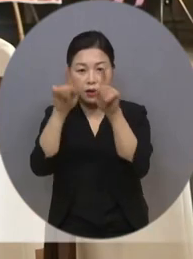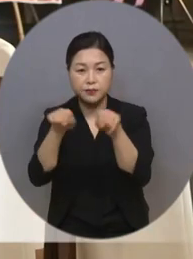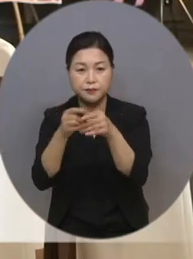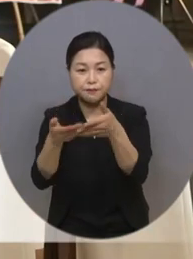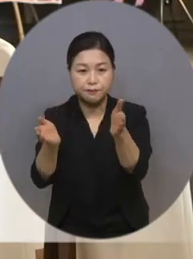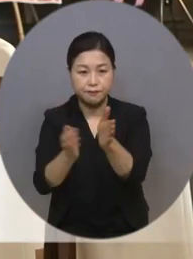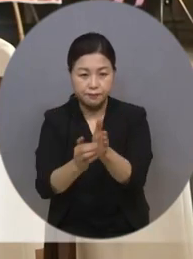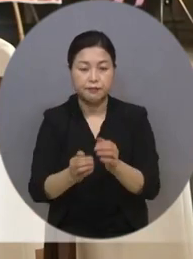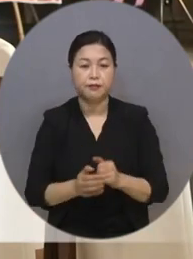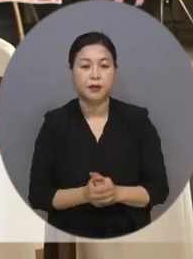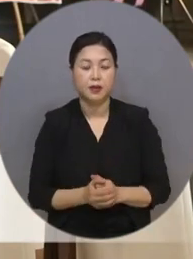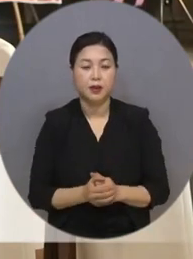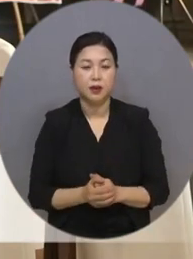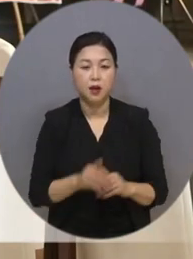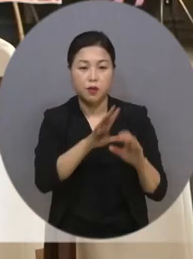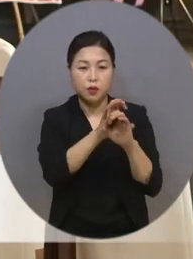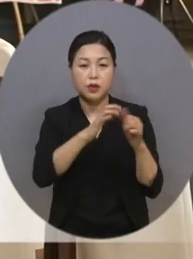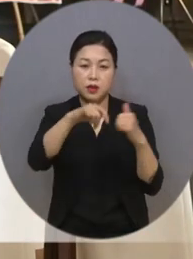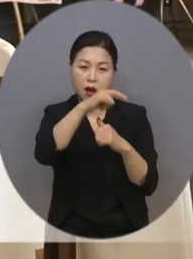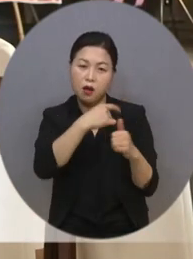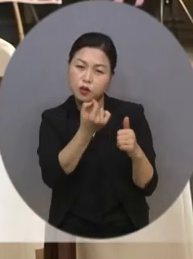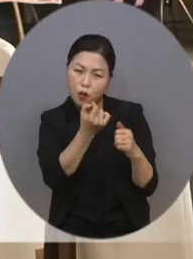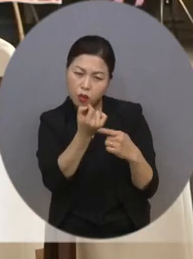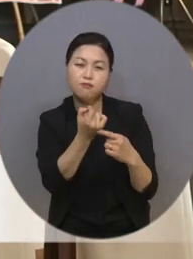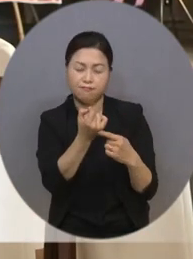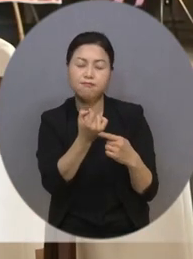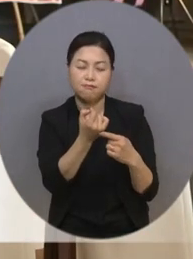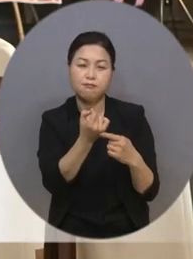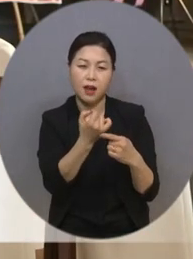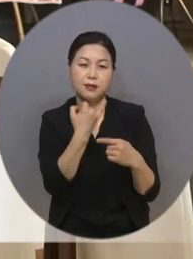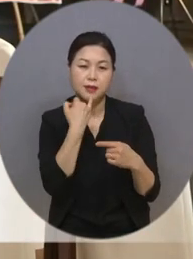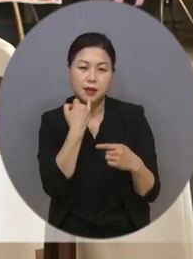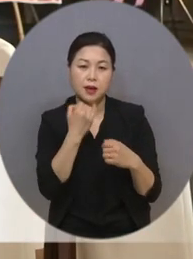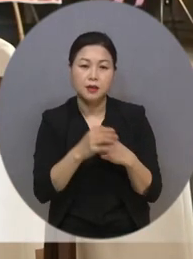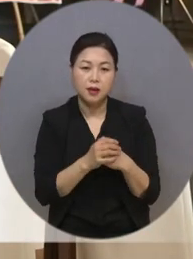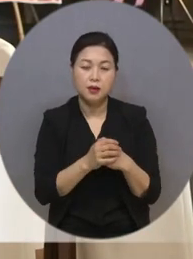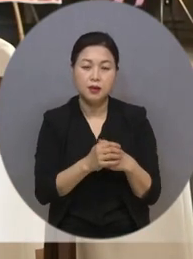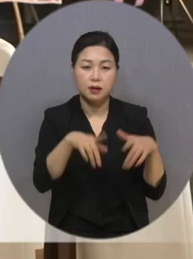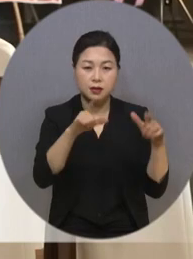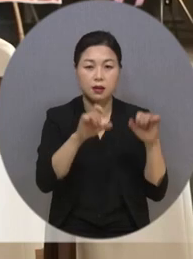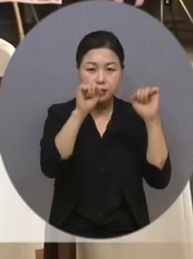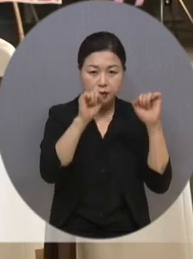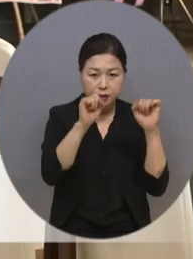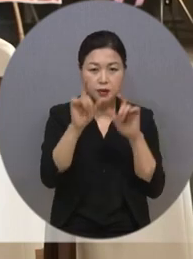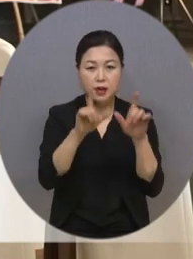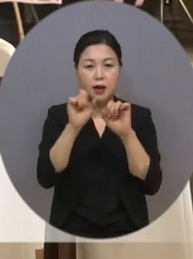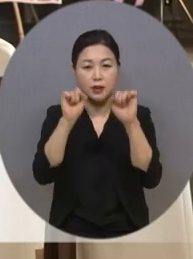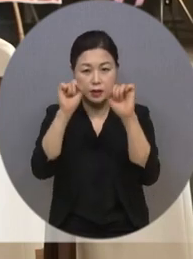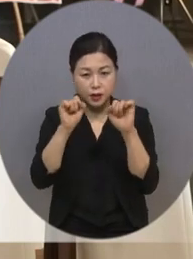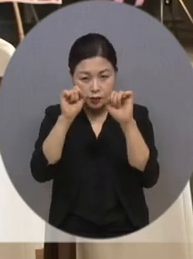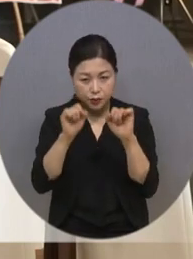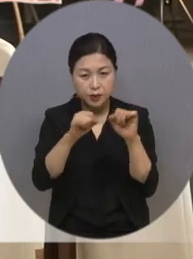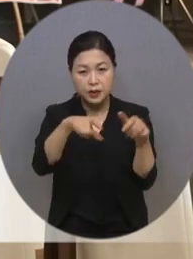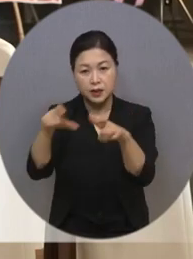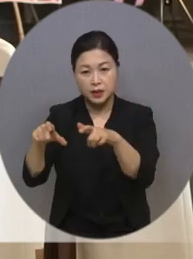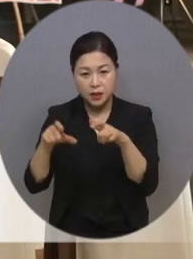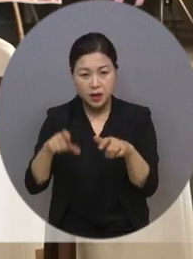좀 풀리면서 도민체전, 생활체육대회, 3개 시군 체육대회 하며 그리고